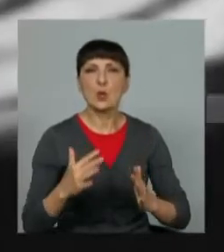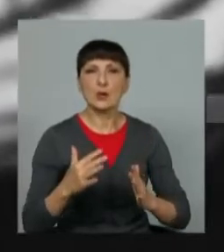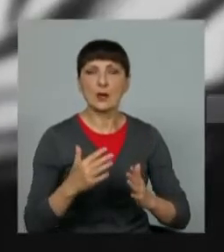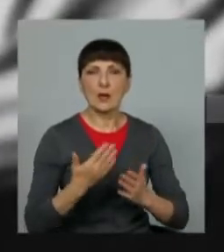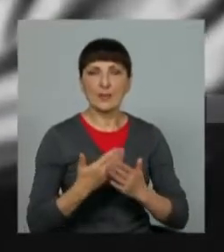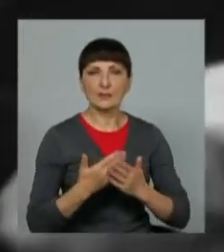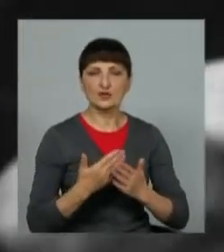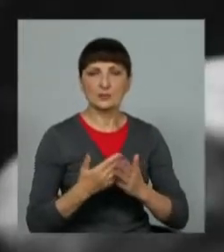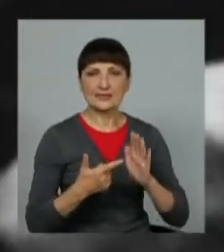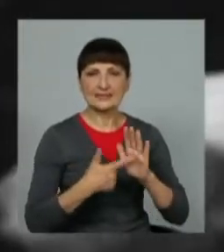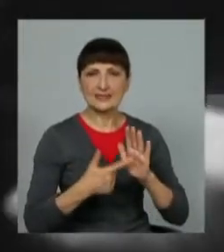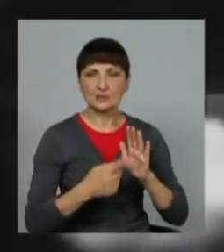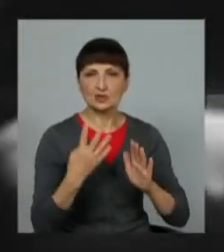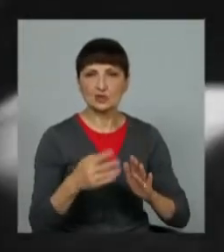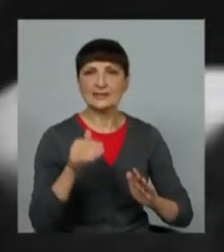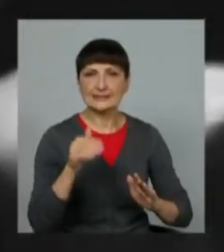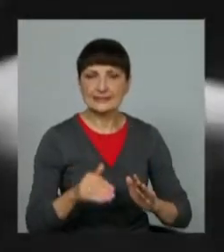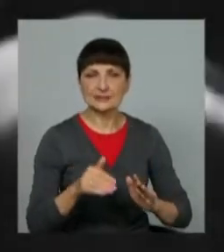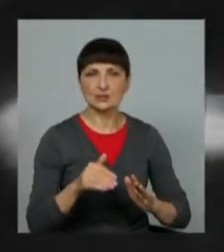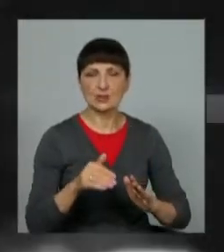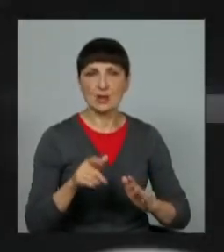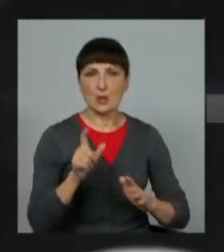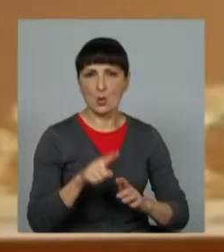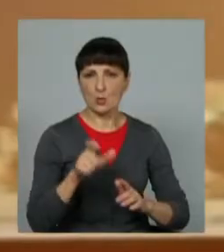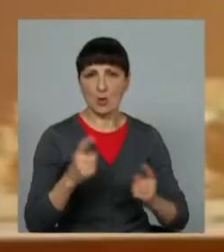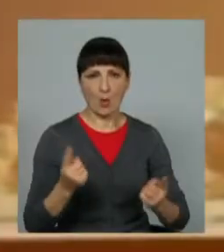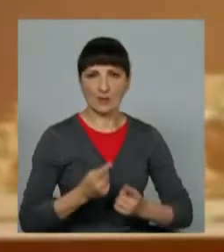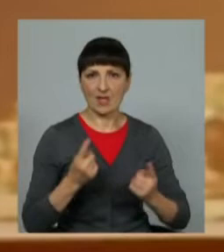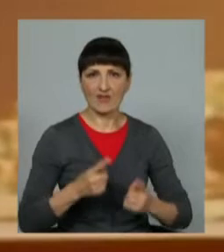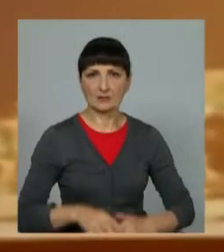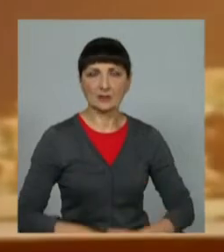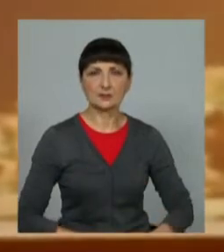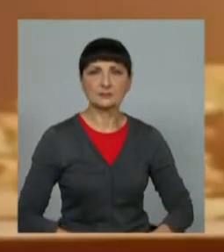по меньшей мере 74 тысячи мирных жителей.